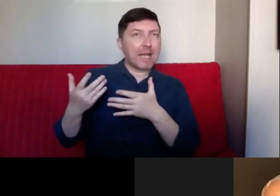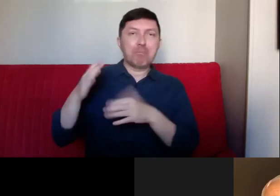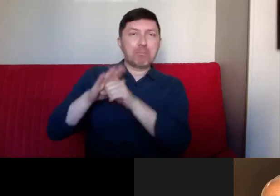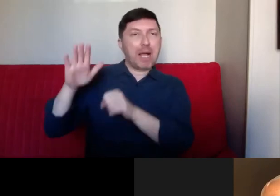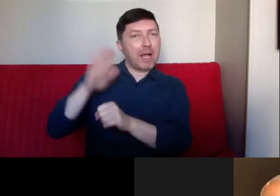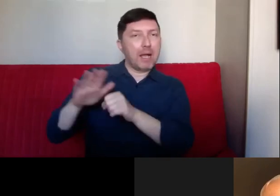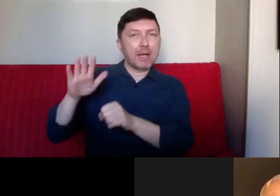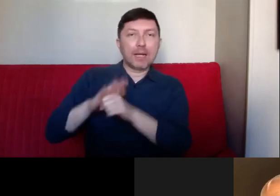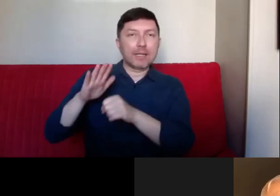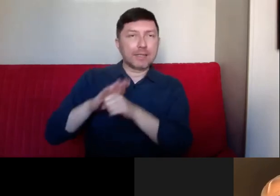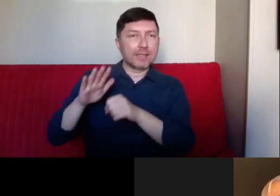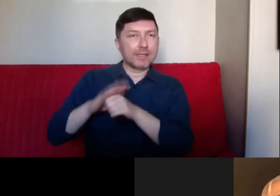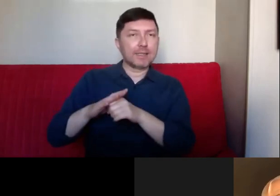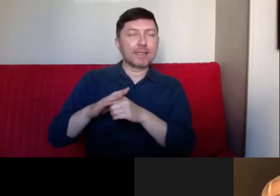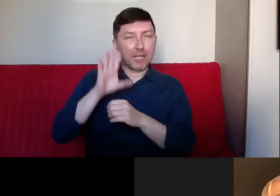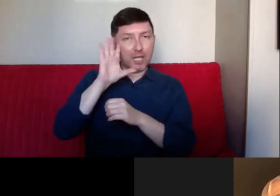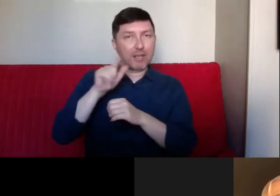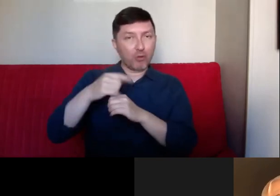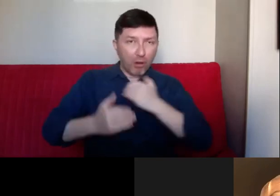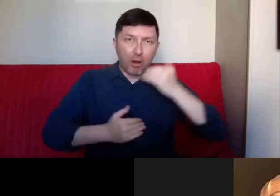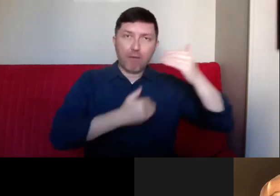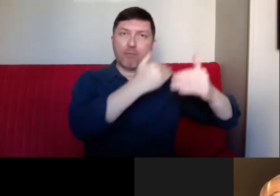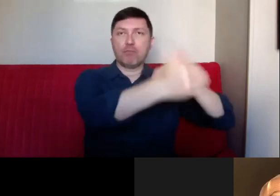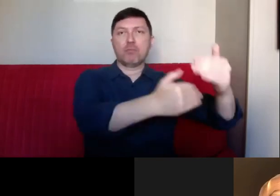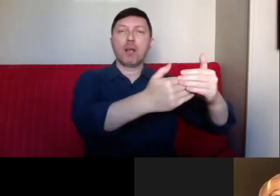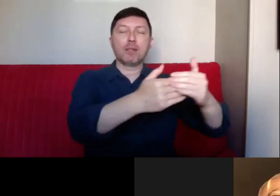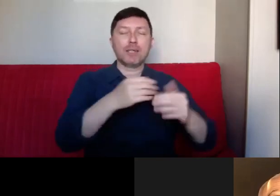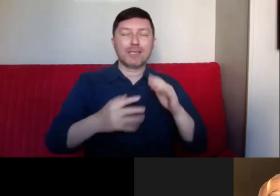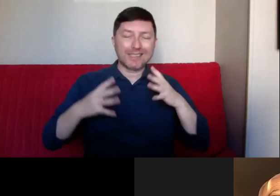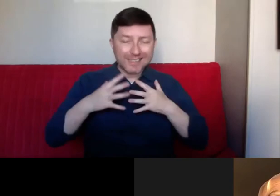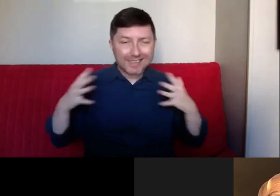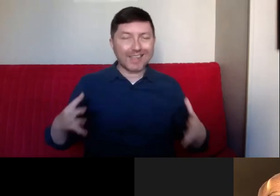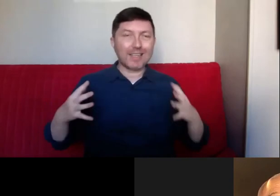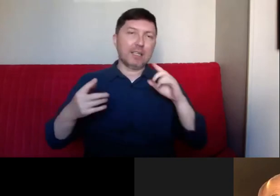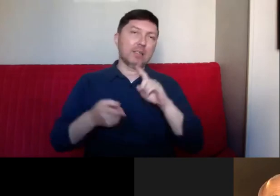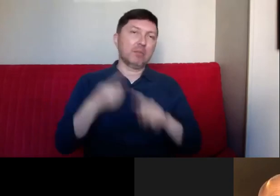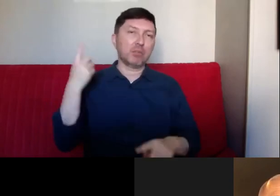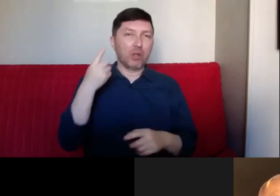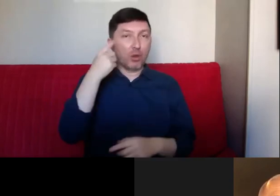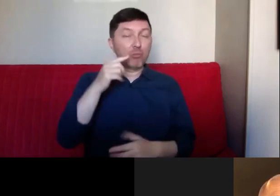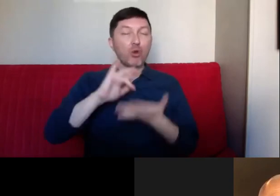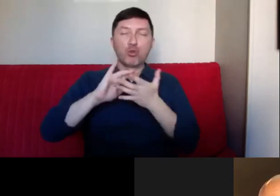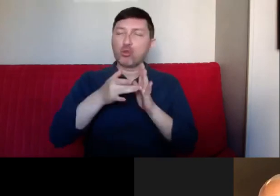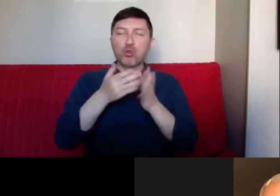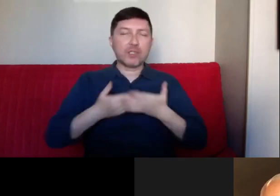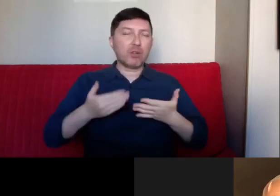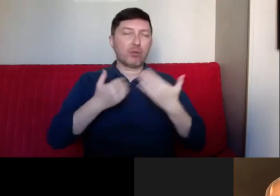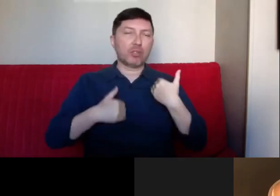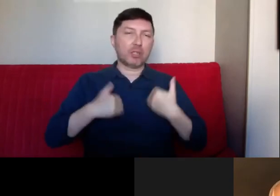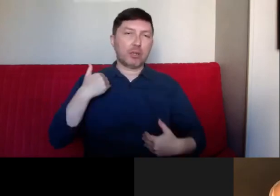ce domaine de l'insertion professionnelle. C'est capital pour tous les handicaps, tous les